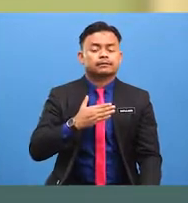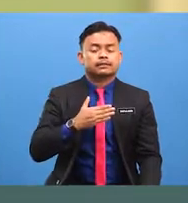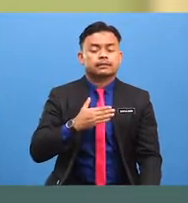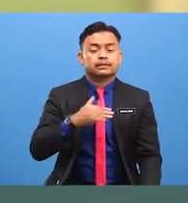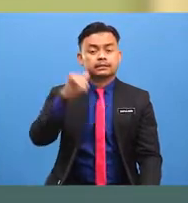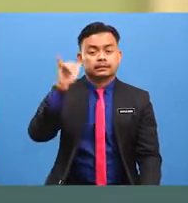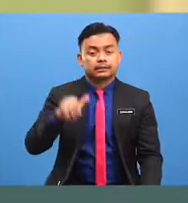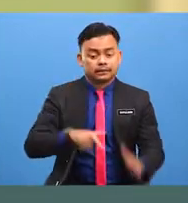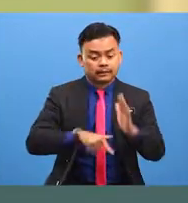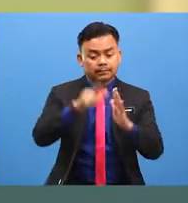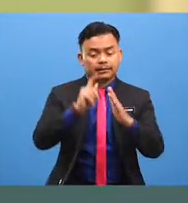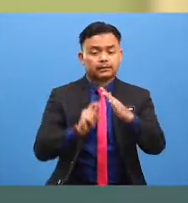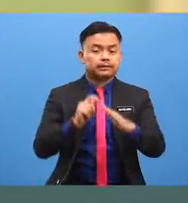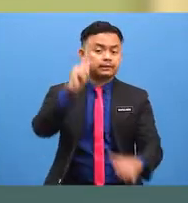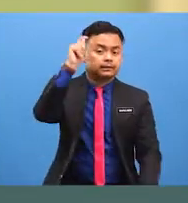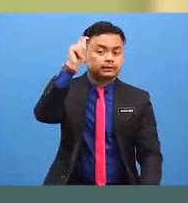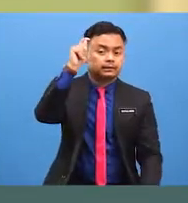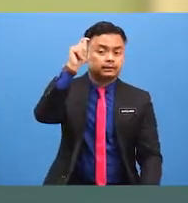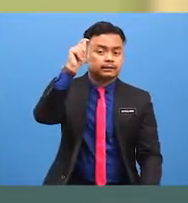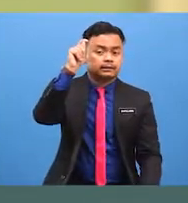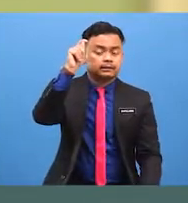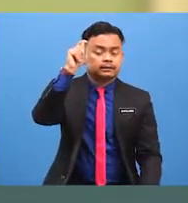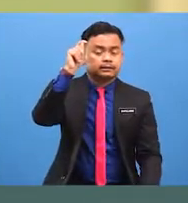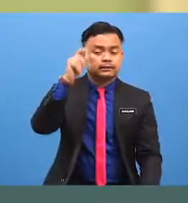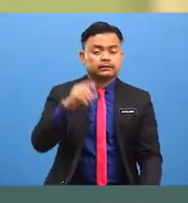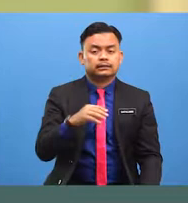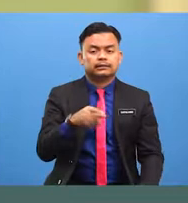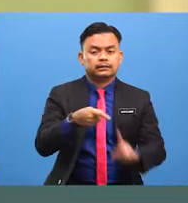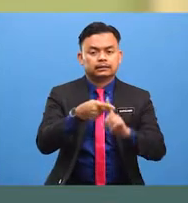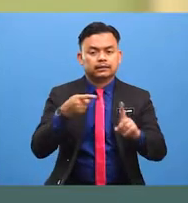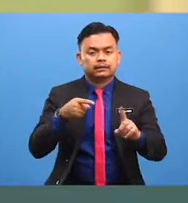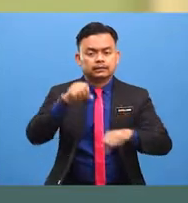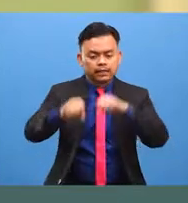lebih tinggi berbanding aktiviti mengayuh basikal?